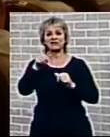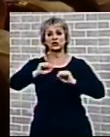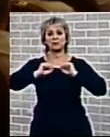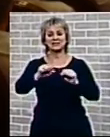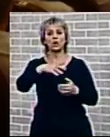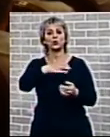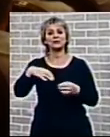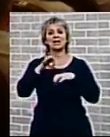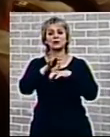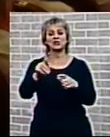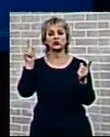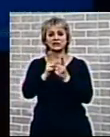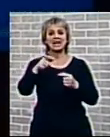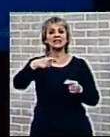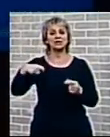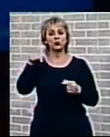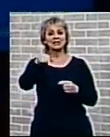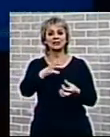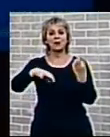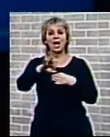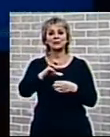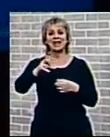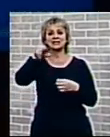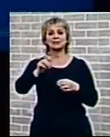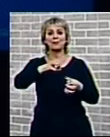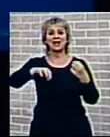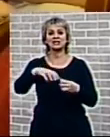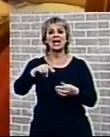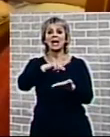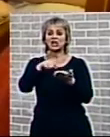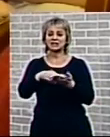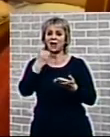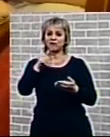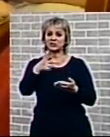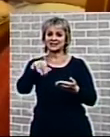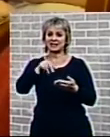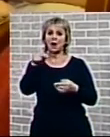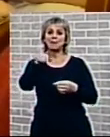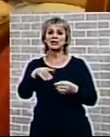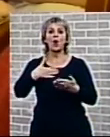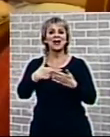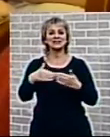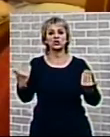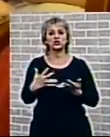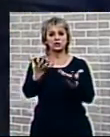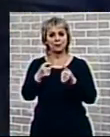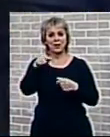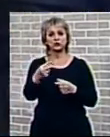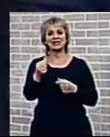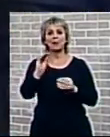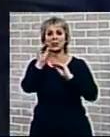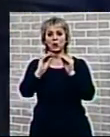безопасности губернатор провел встречу с депутатами. Обсуждали нацпроект «Городская комфортная среда». По нему самые активные жители получат деньги